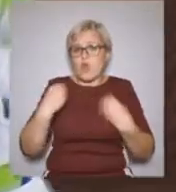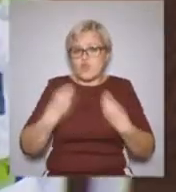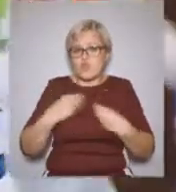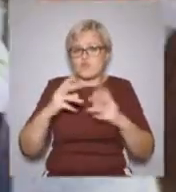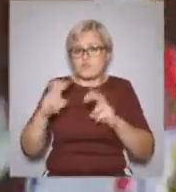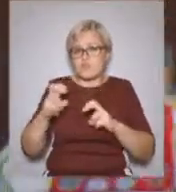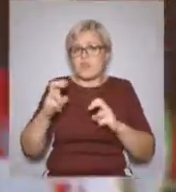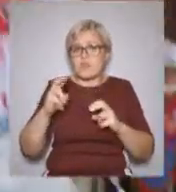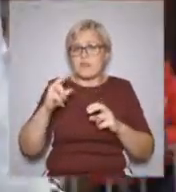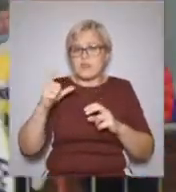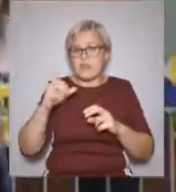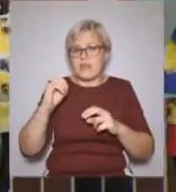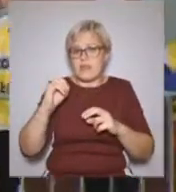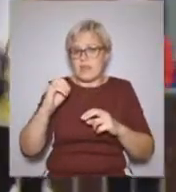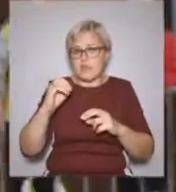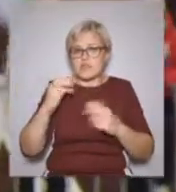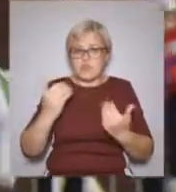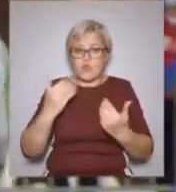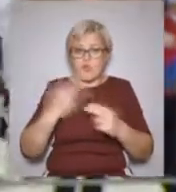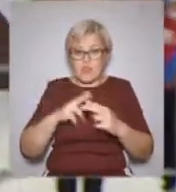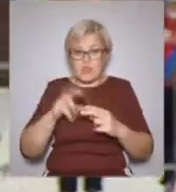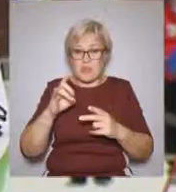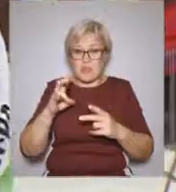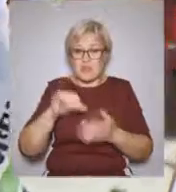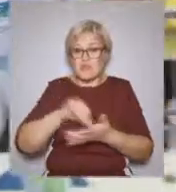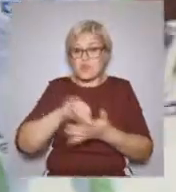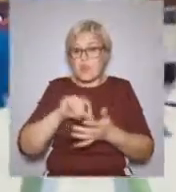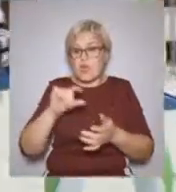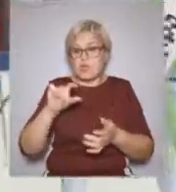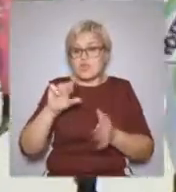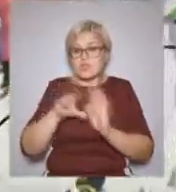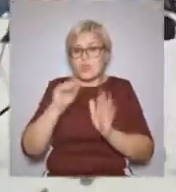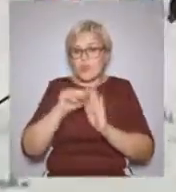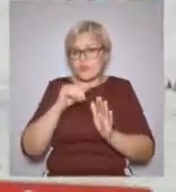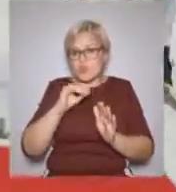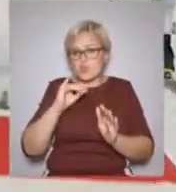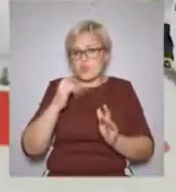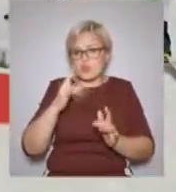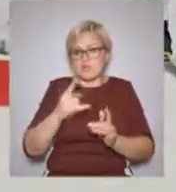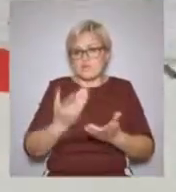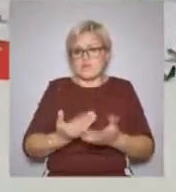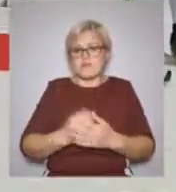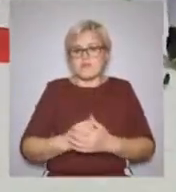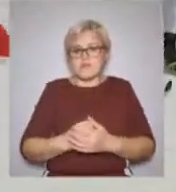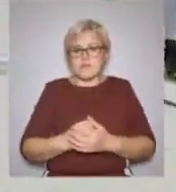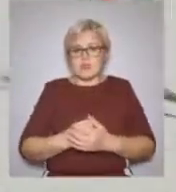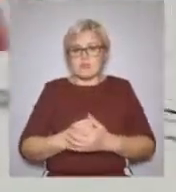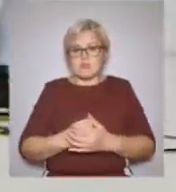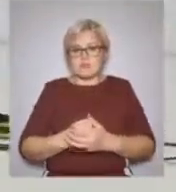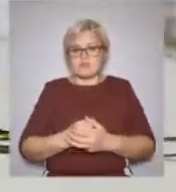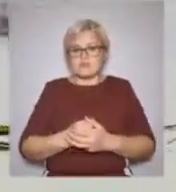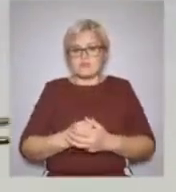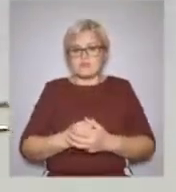рынке представляем уже свое не бренд позвать себе и сегодня в этом бренде выступают